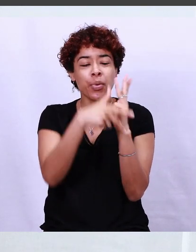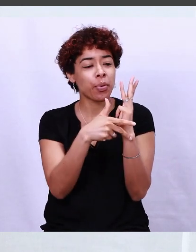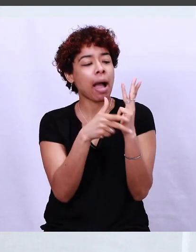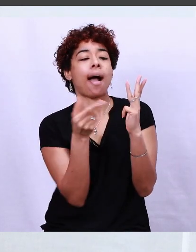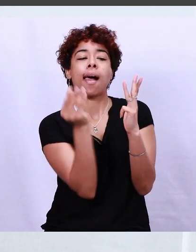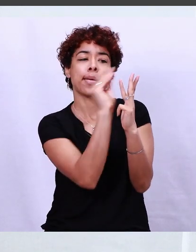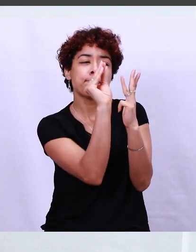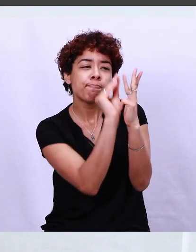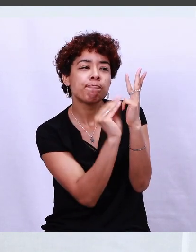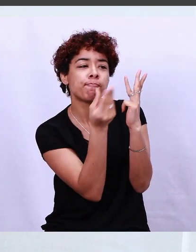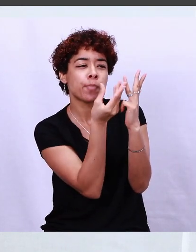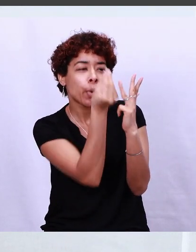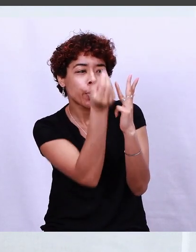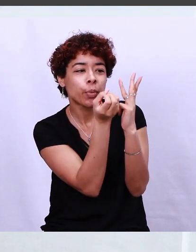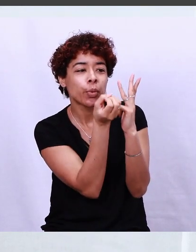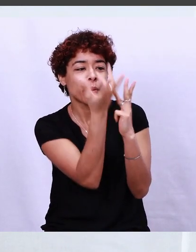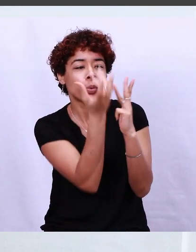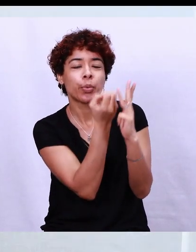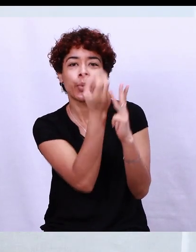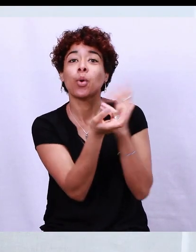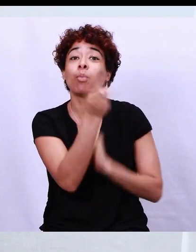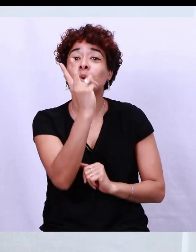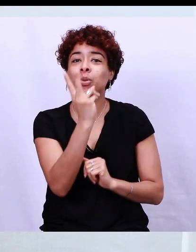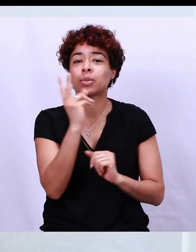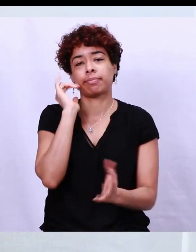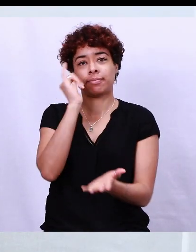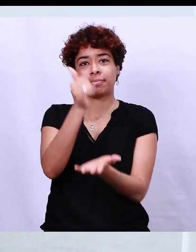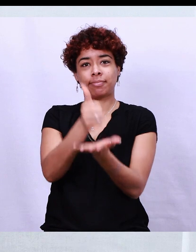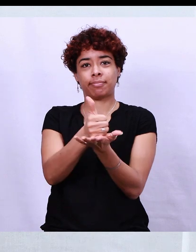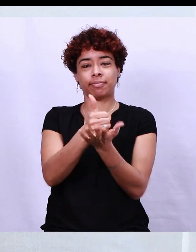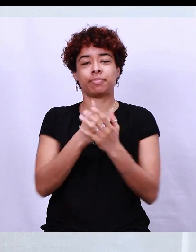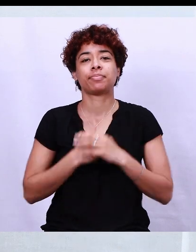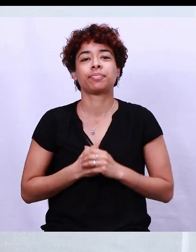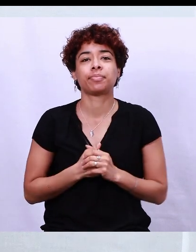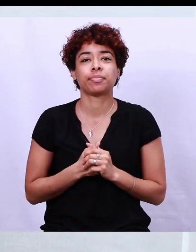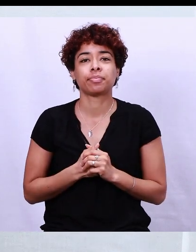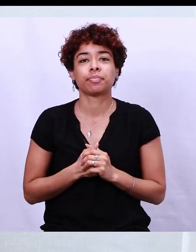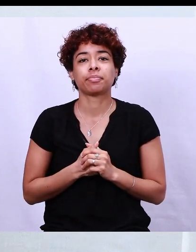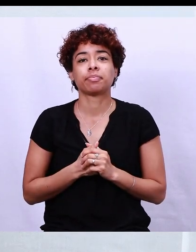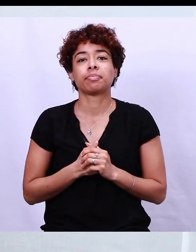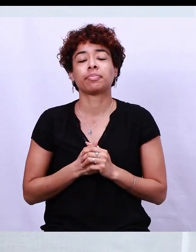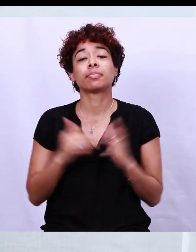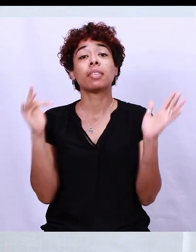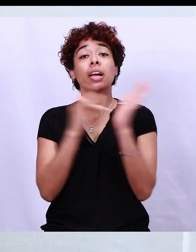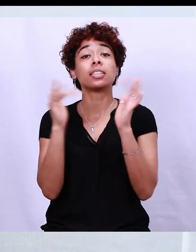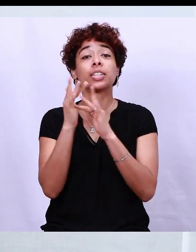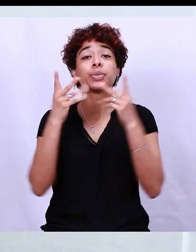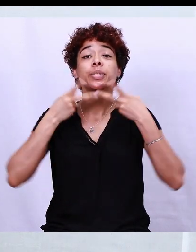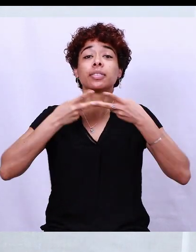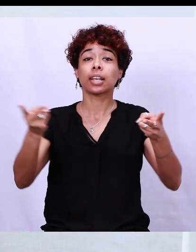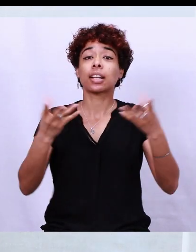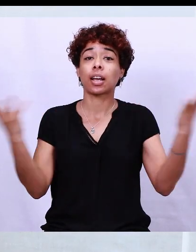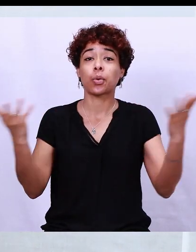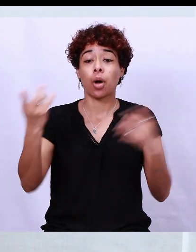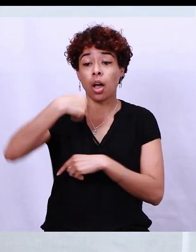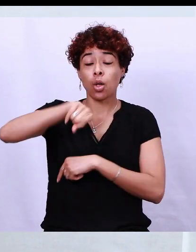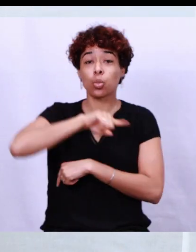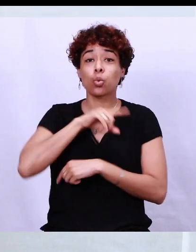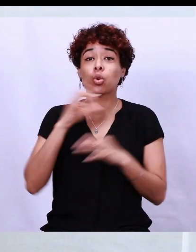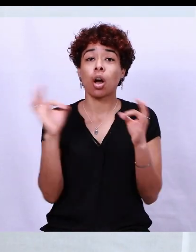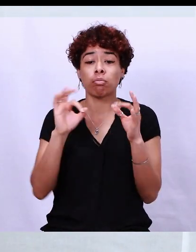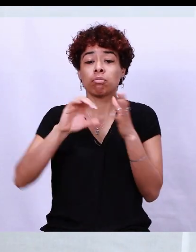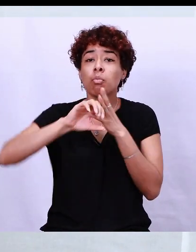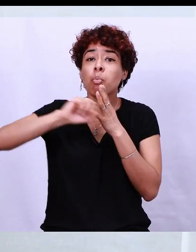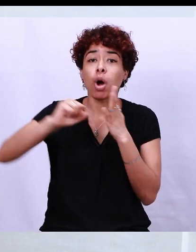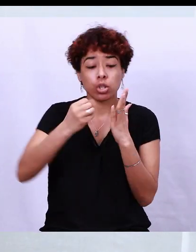qu'il porte encore plus de fruits. Amen. » On voit que Jésus déclare, la première chose, c'est que nous sommes des sarments.